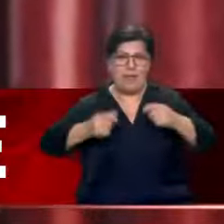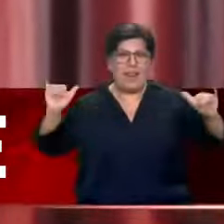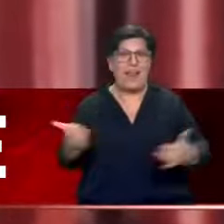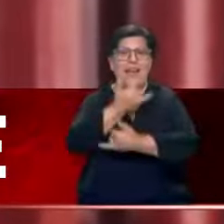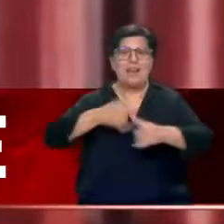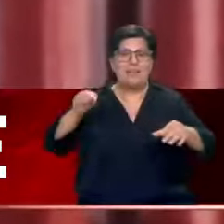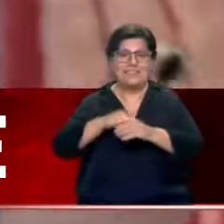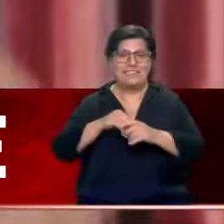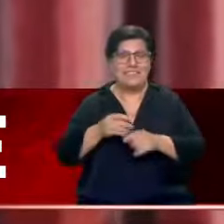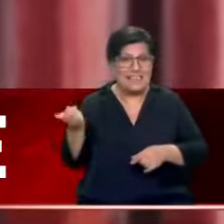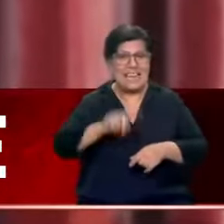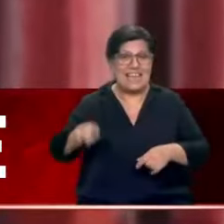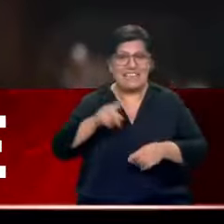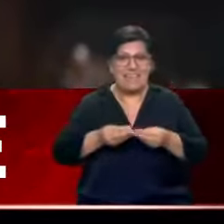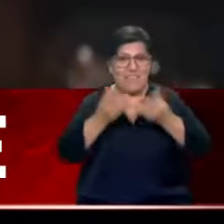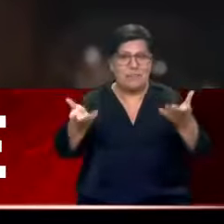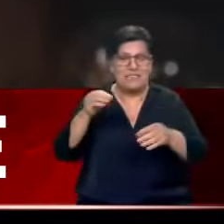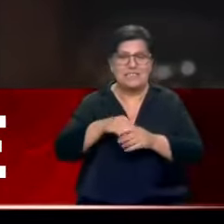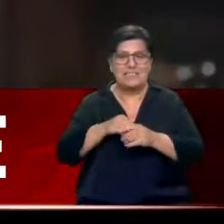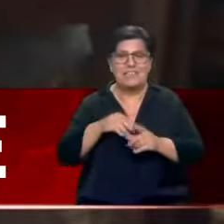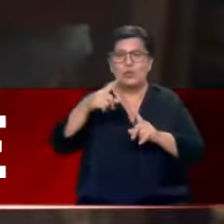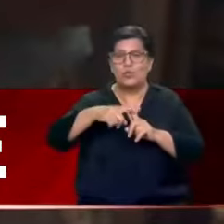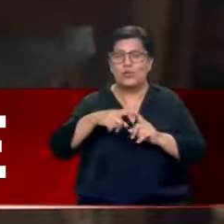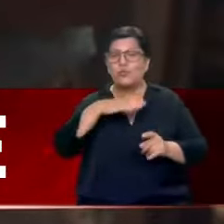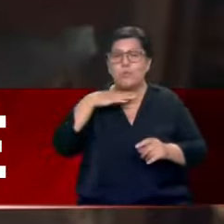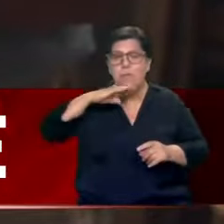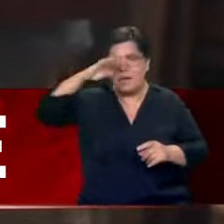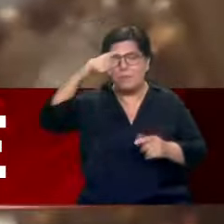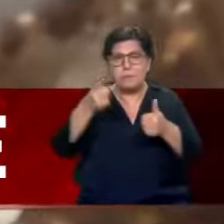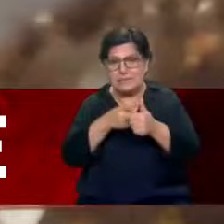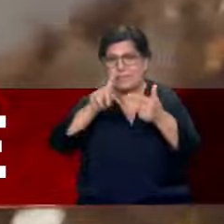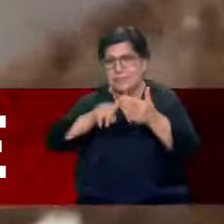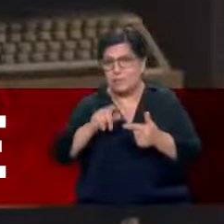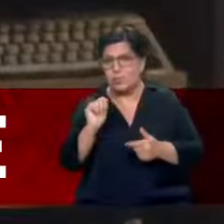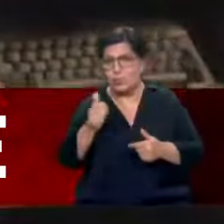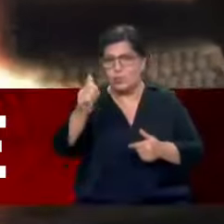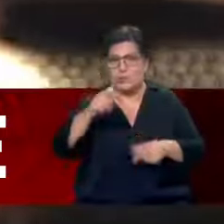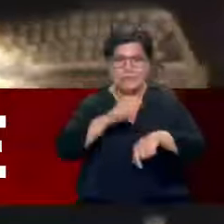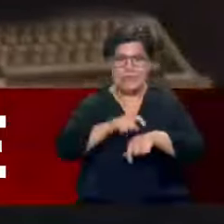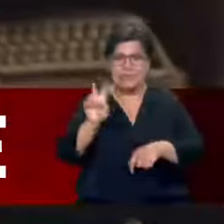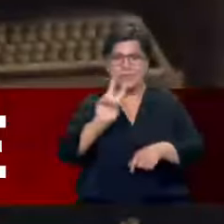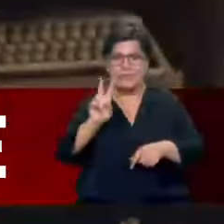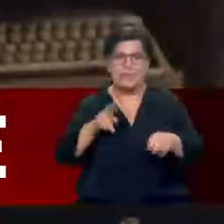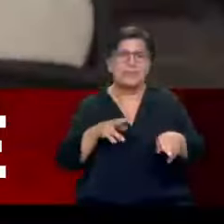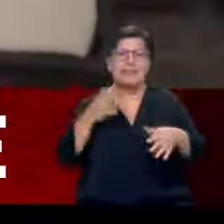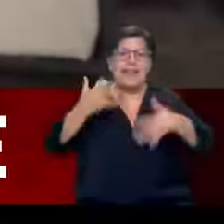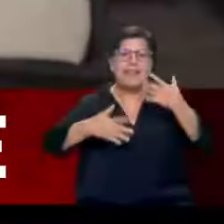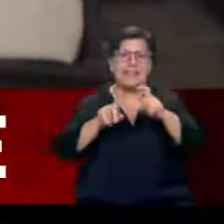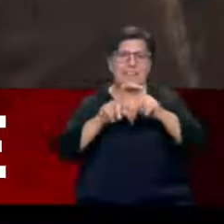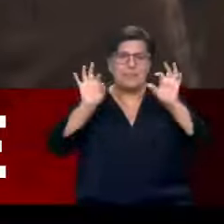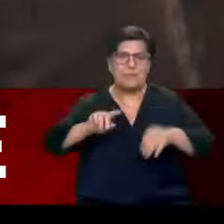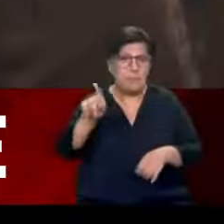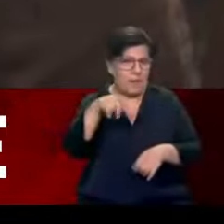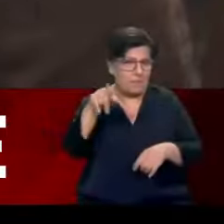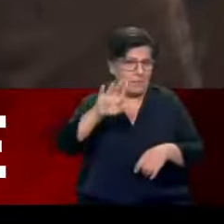için, gani gani vermek için. Turnike Kurban Bayramı'nın birinci ve ikinci günü saat 20'de Kanal D'de. Parmaktan